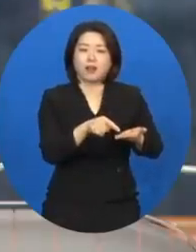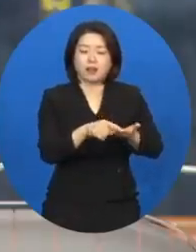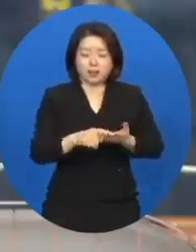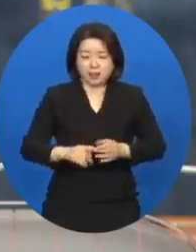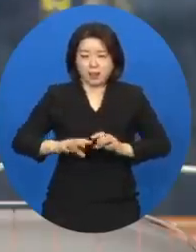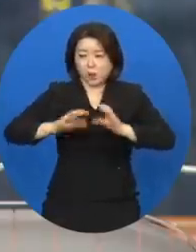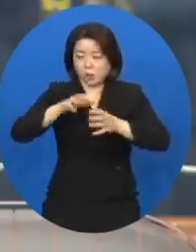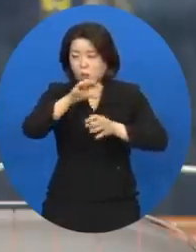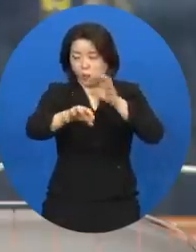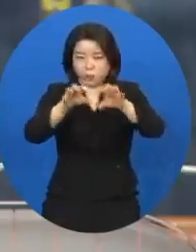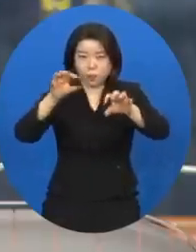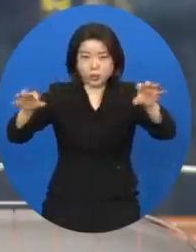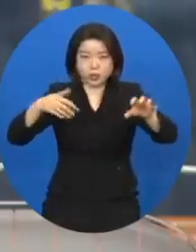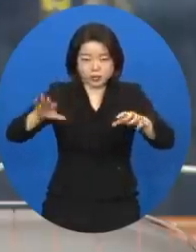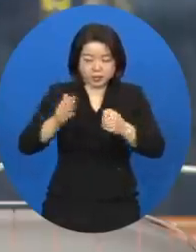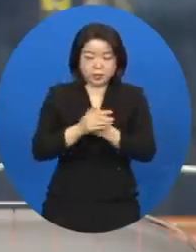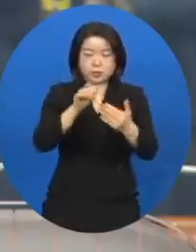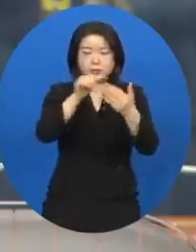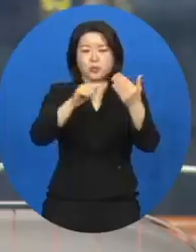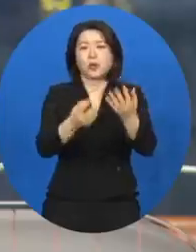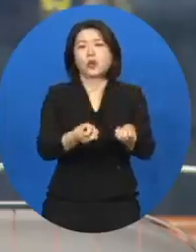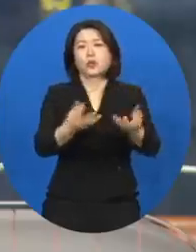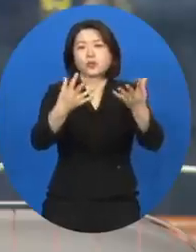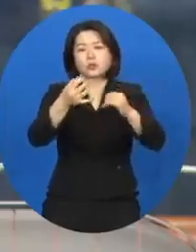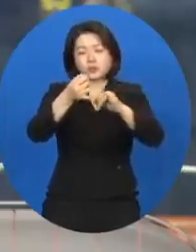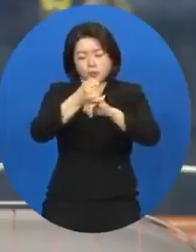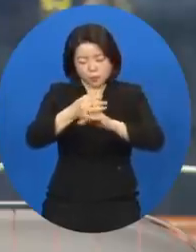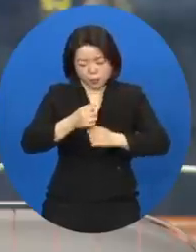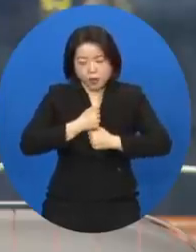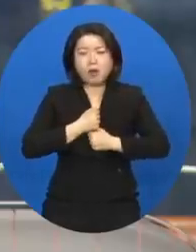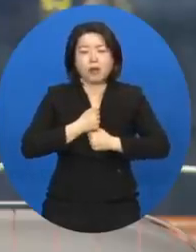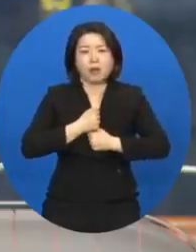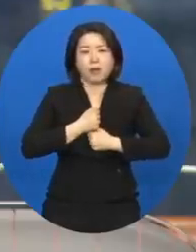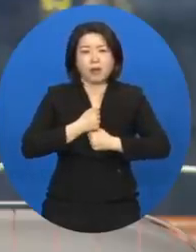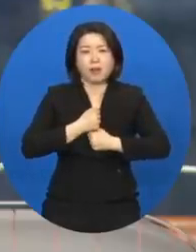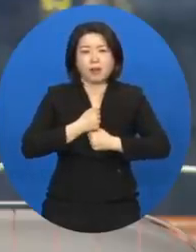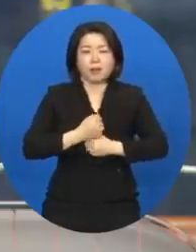가서든지 유월절을 반드시 지켰거든요.